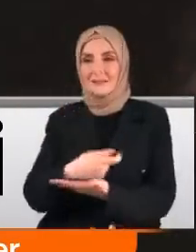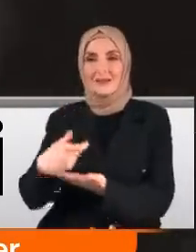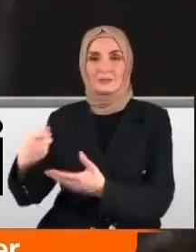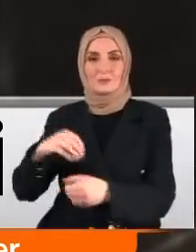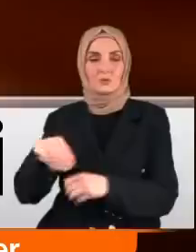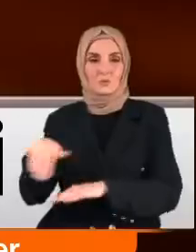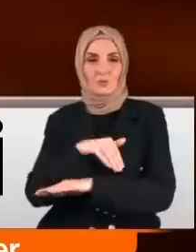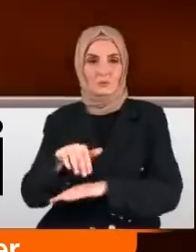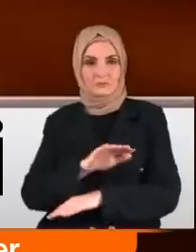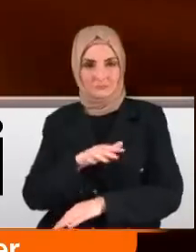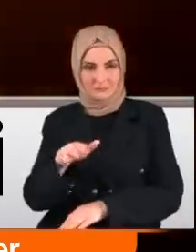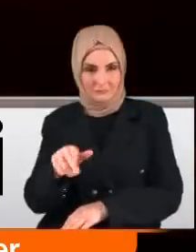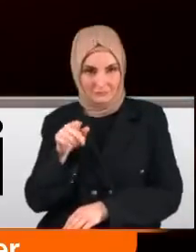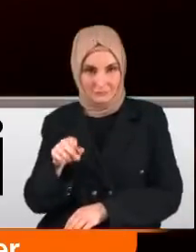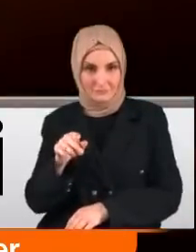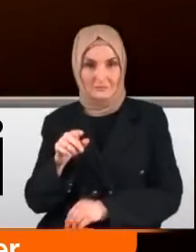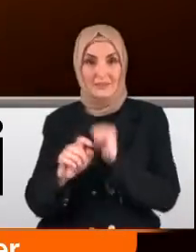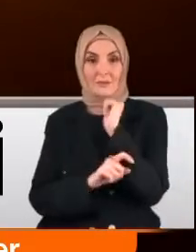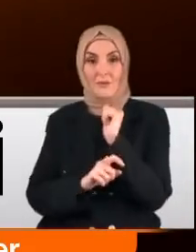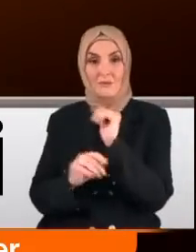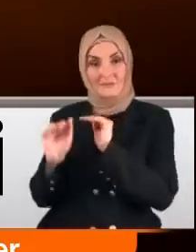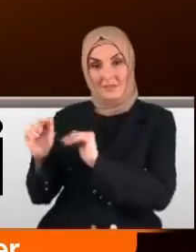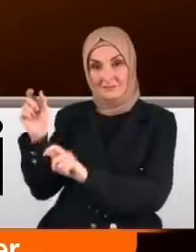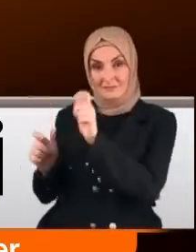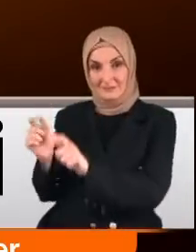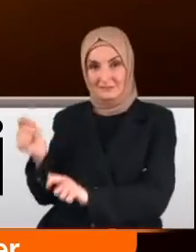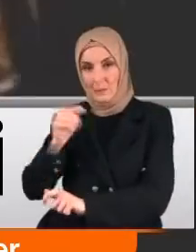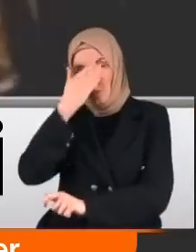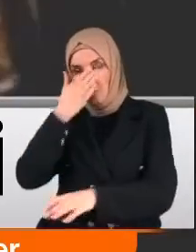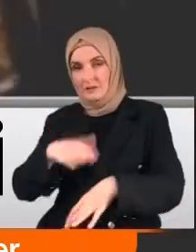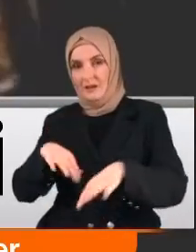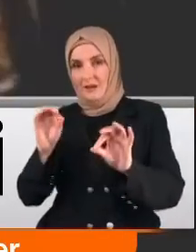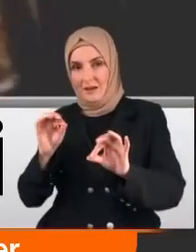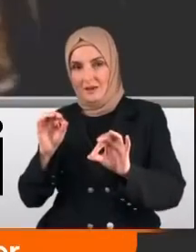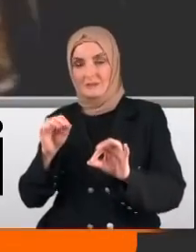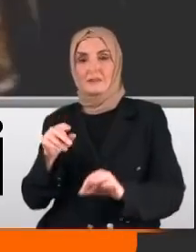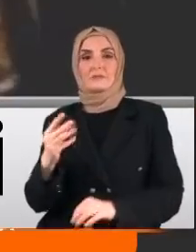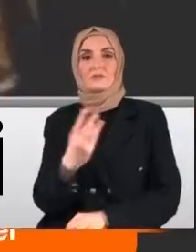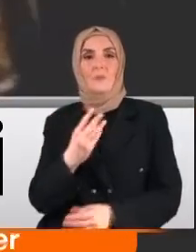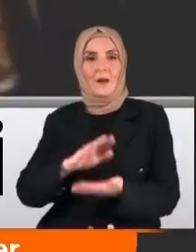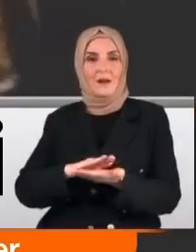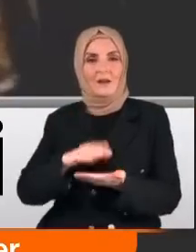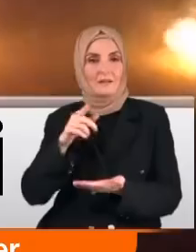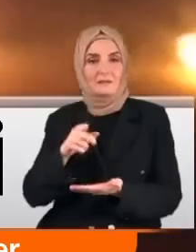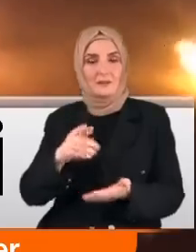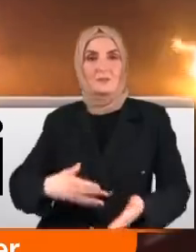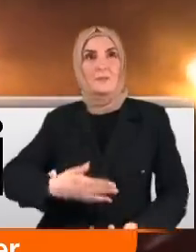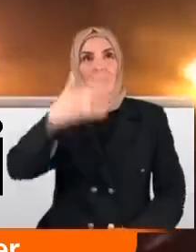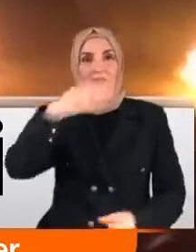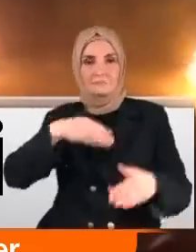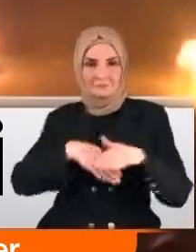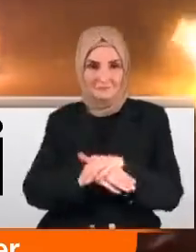Yasin ve arkadaşlarına pusu kurup tuzağa düşürdü, çocukların sığındıkları binayı bastılar. Yasin'i 3.